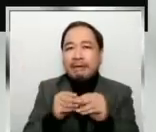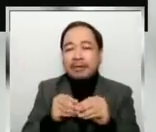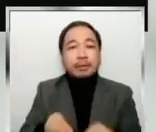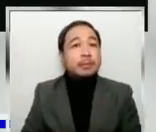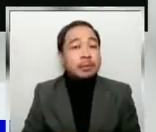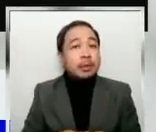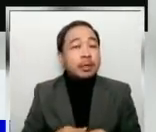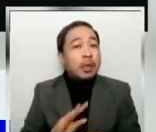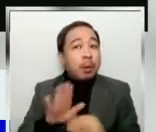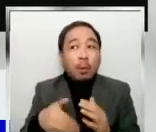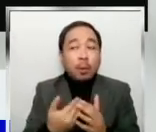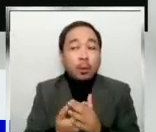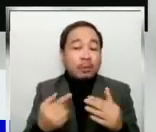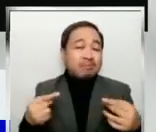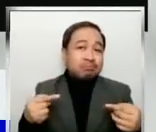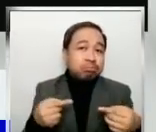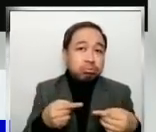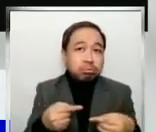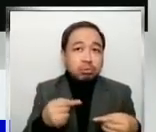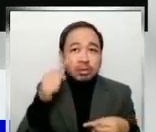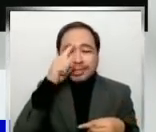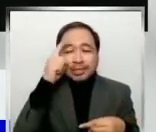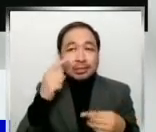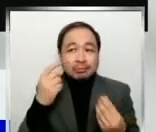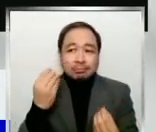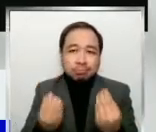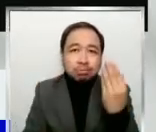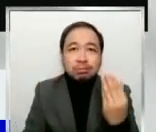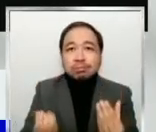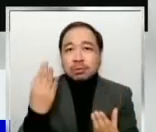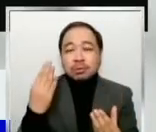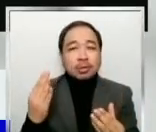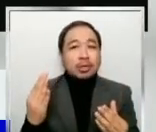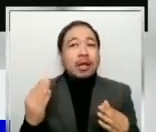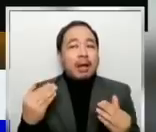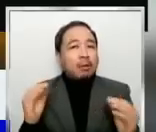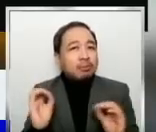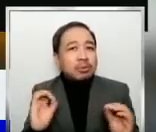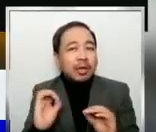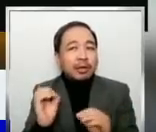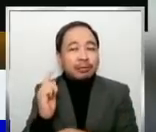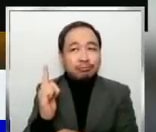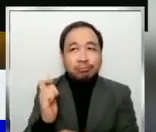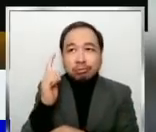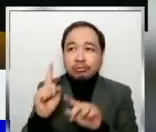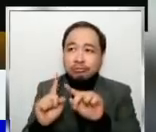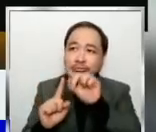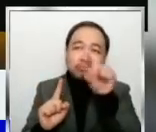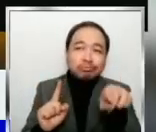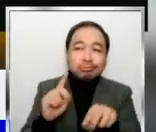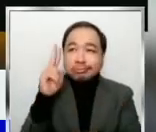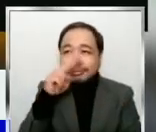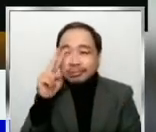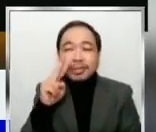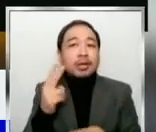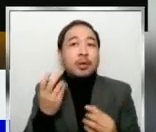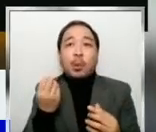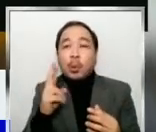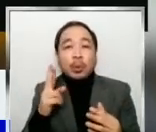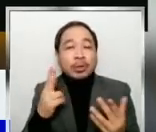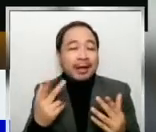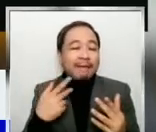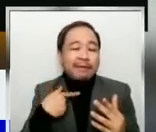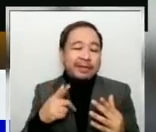There was no firework ingestion, stray bullet injury, or death reported. Pigilan po natin ang aksidente at disgrasya dahil